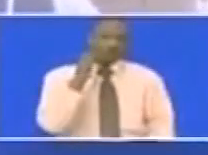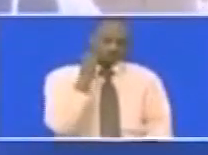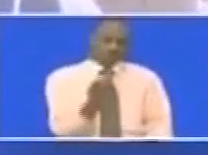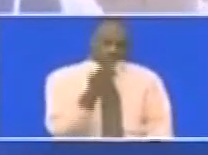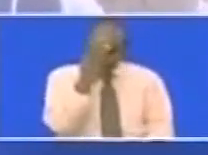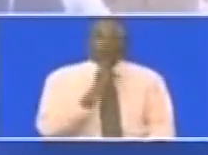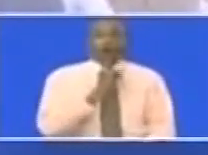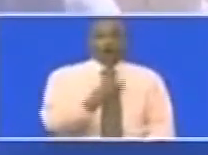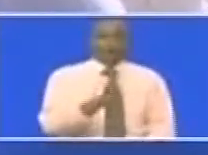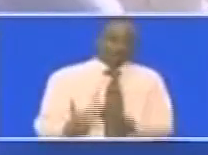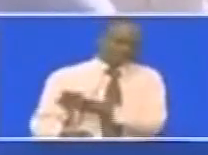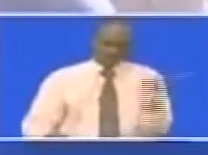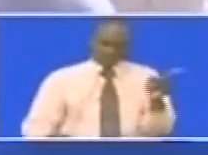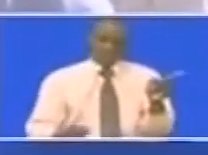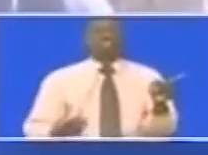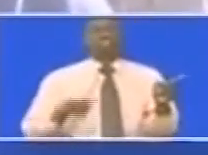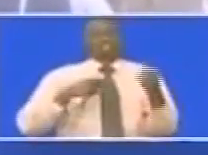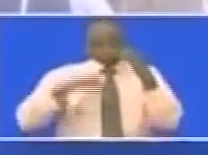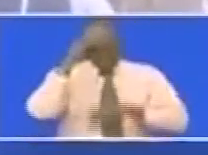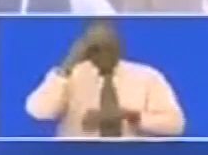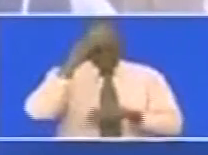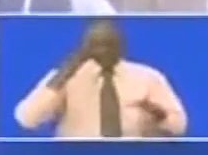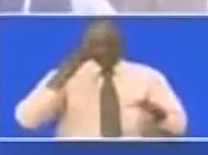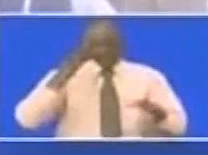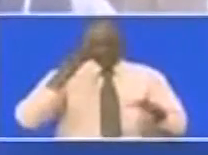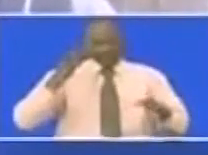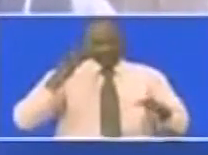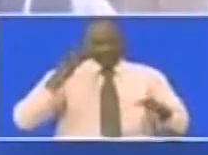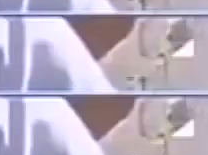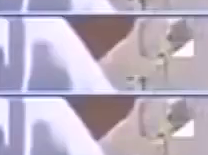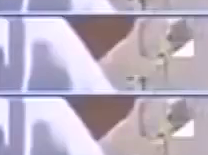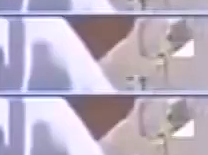ya amri kwamba chuo kikuu hiki cha masomo